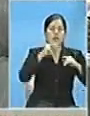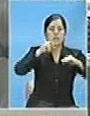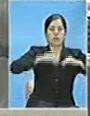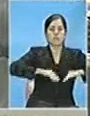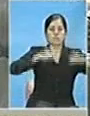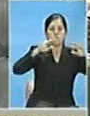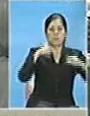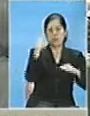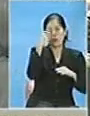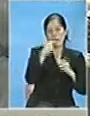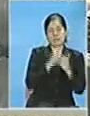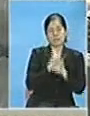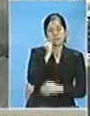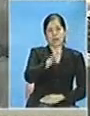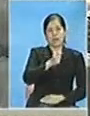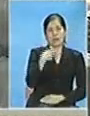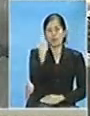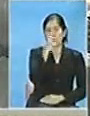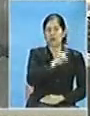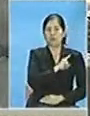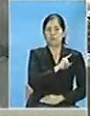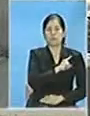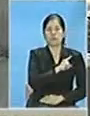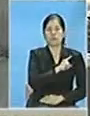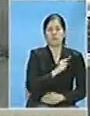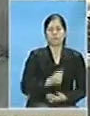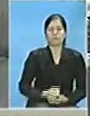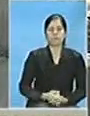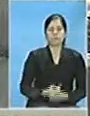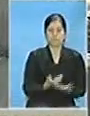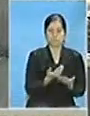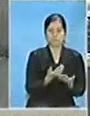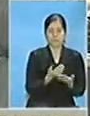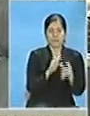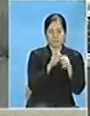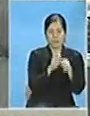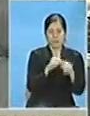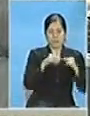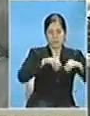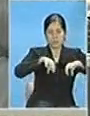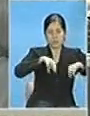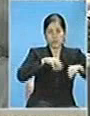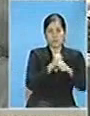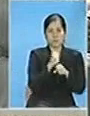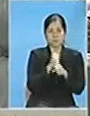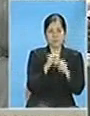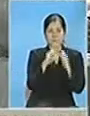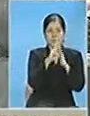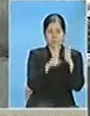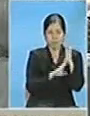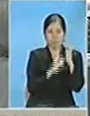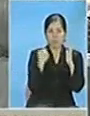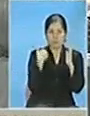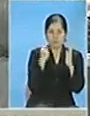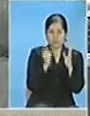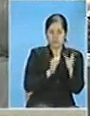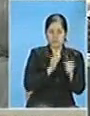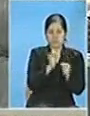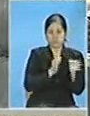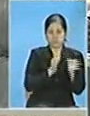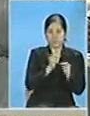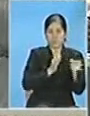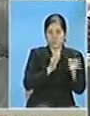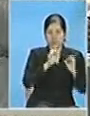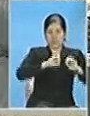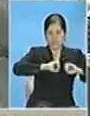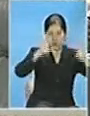เพราะฉะนั้นนี่มันเป็นหลักการผมถึงต้องเอามาพูดว่าถ้าเอาเรื่องโพลเดอร์มาอธิบายอย่างนี้ต้องพูดกันยาวแล้วนะครับเพราะท่